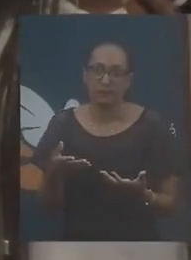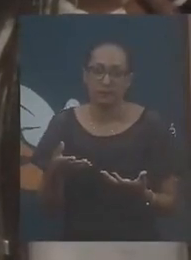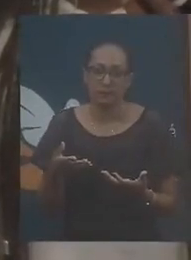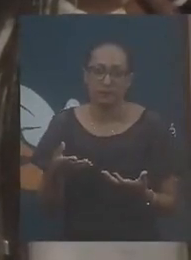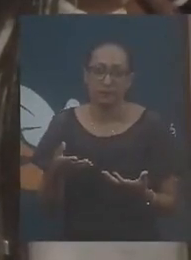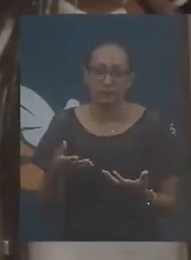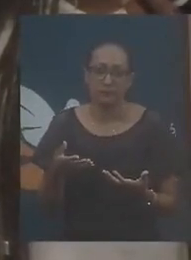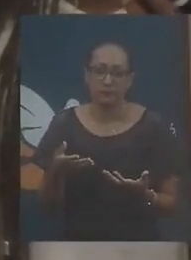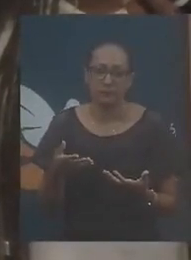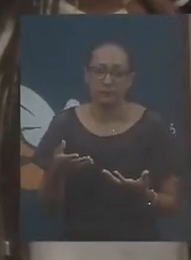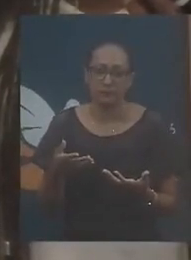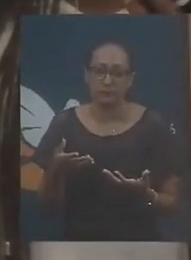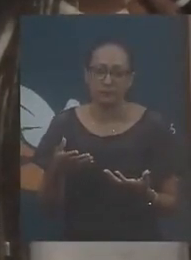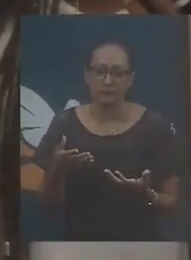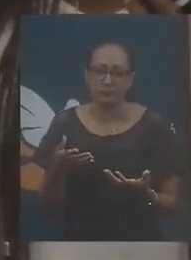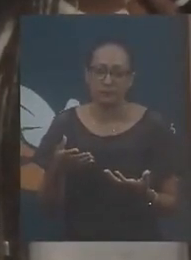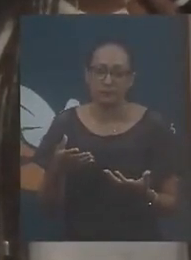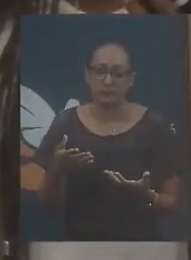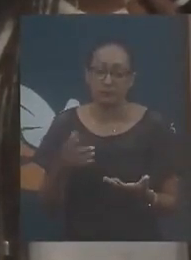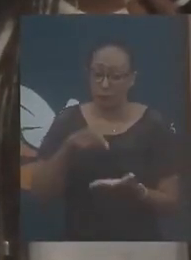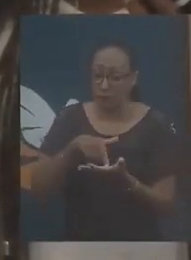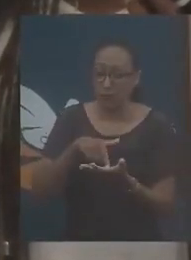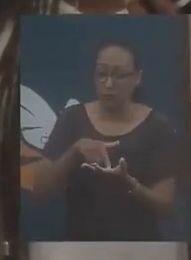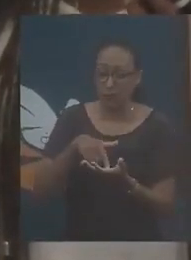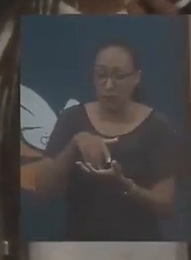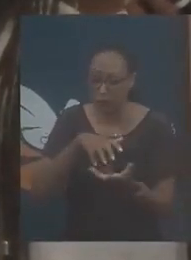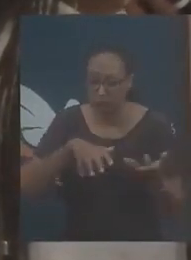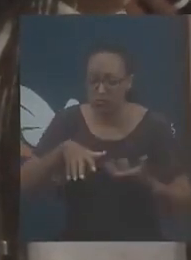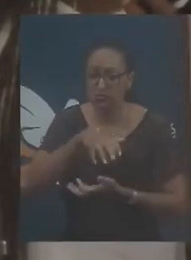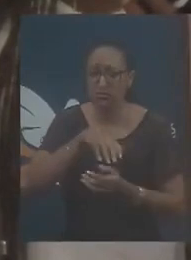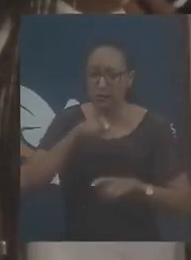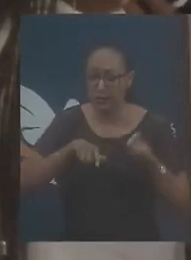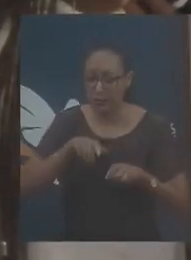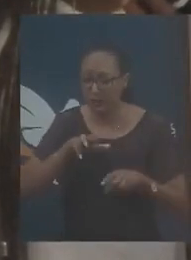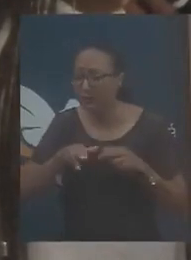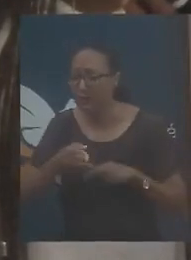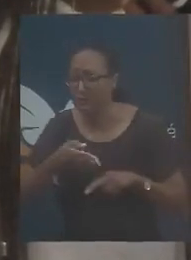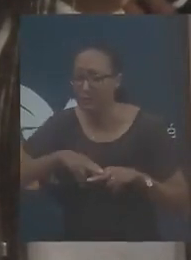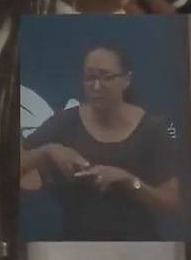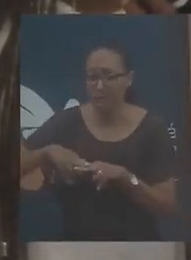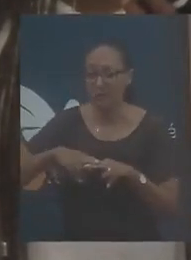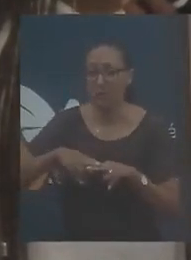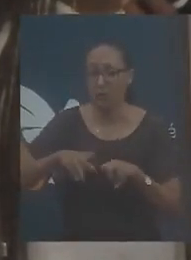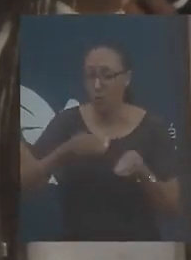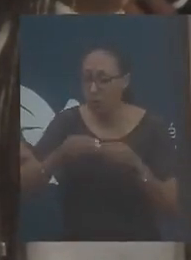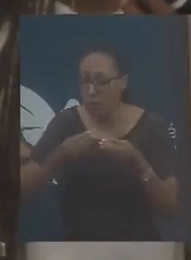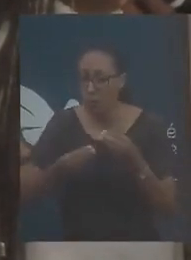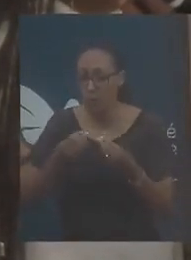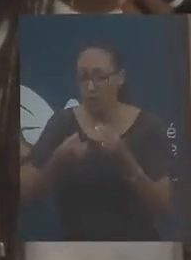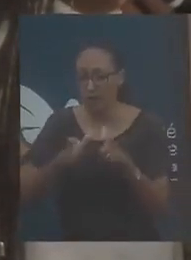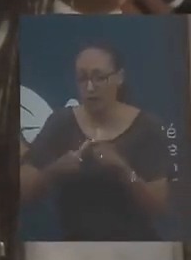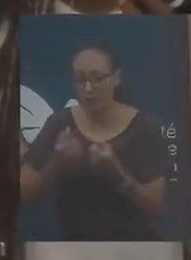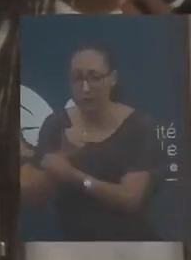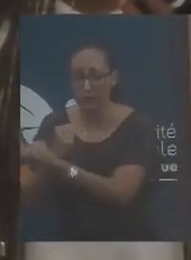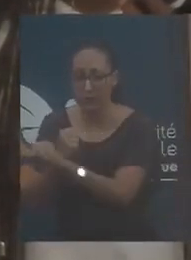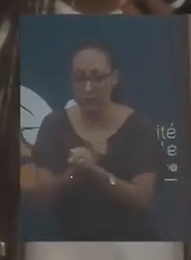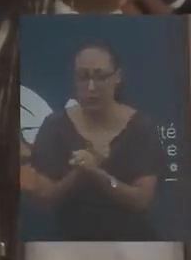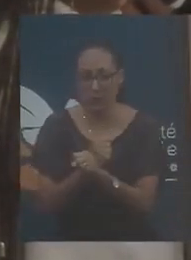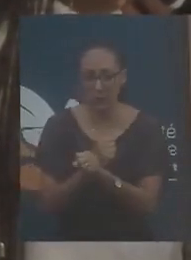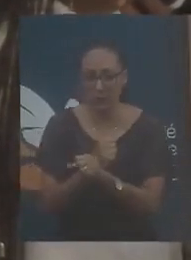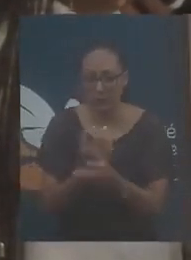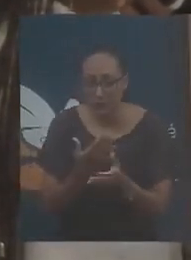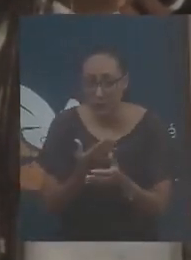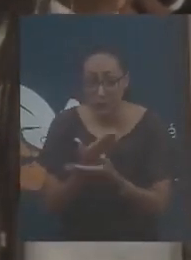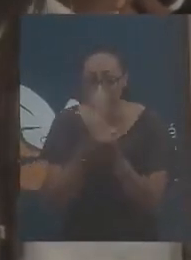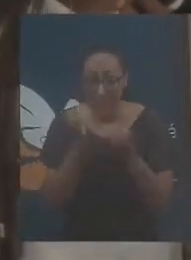un endroit où il y aura beaucoup de morts, où les gens seront en prison tout le temps. Alors, je ne sais pas si j'ai dépassé mes